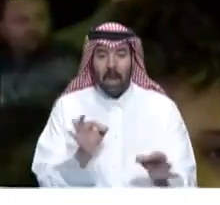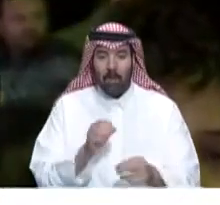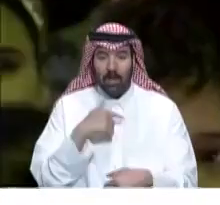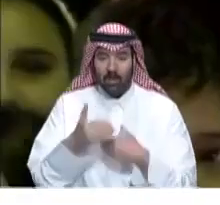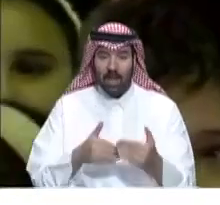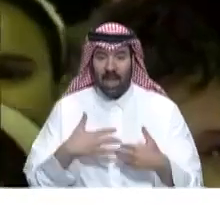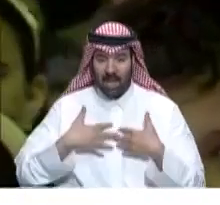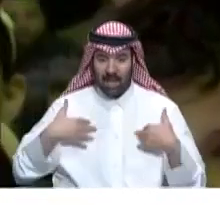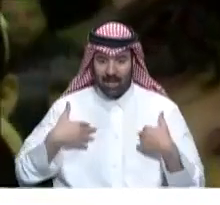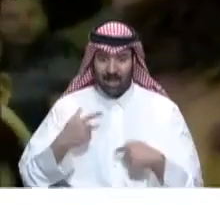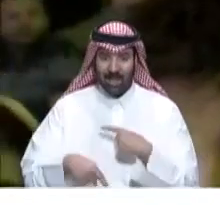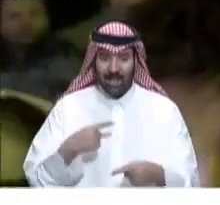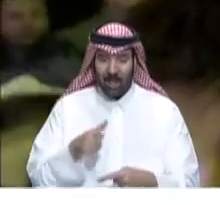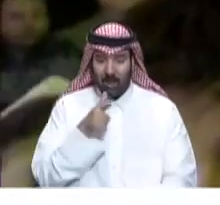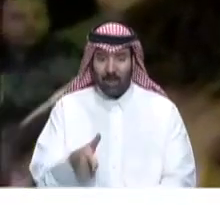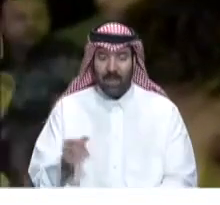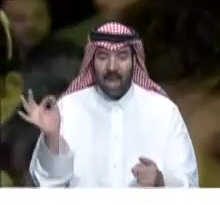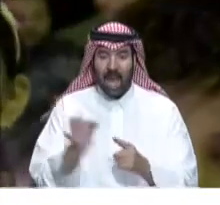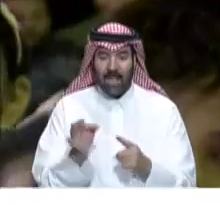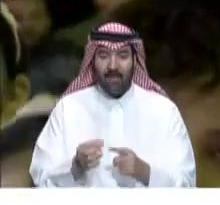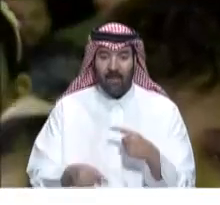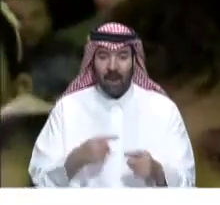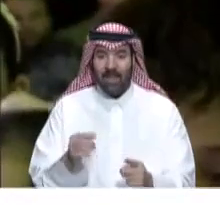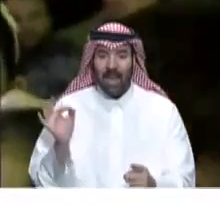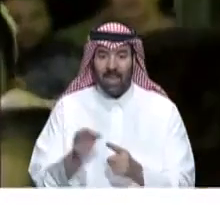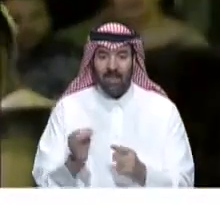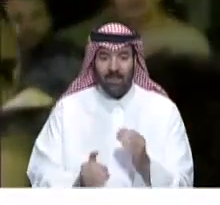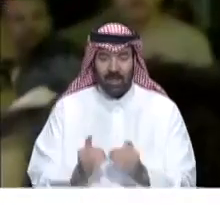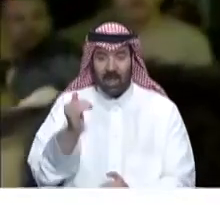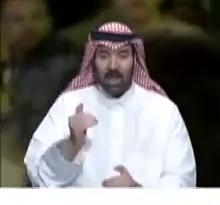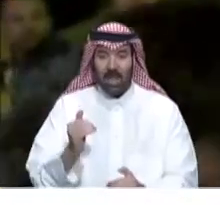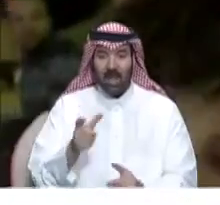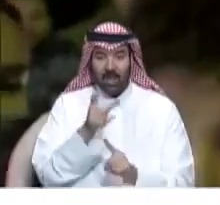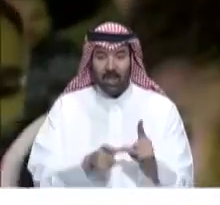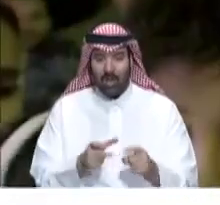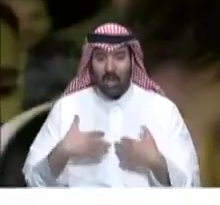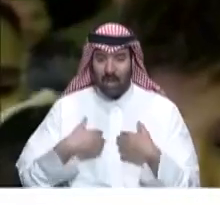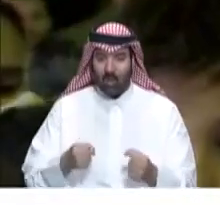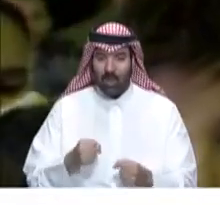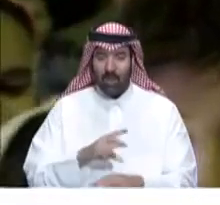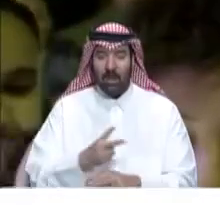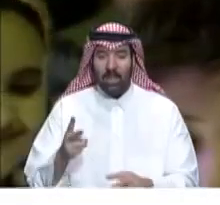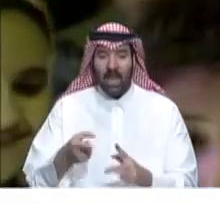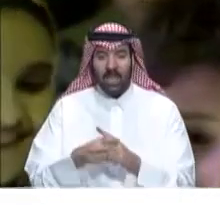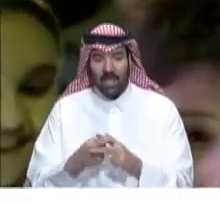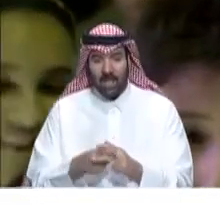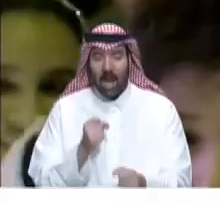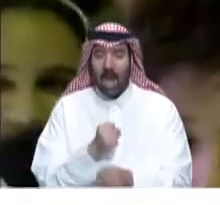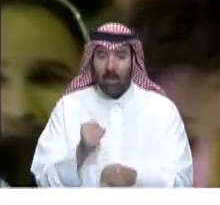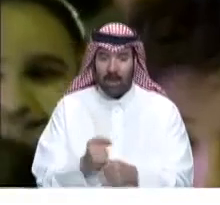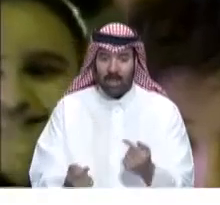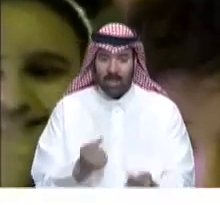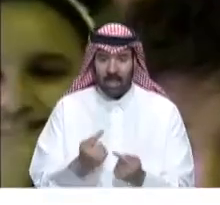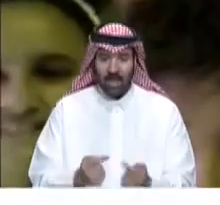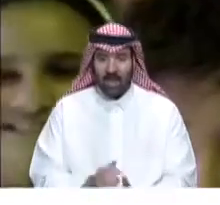الله يرضي، ونسعى إحنا وهو هدف غاية أن نحقق أقصى درجات الجودة في التشغيل والصيانة